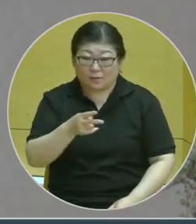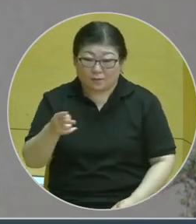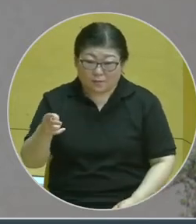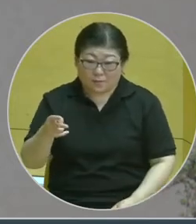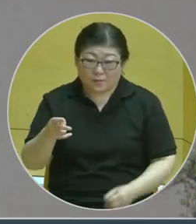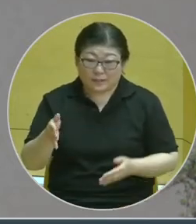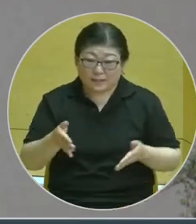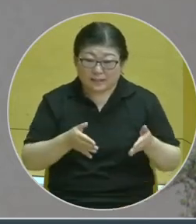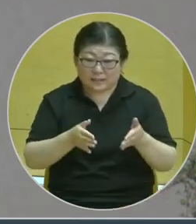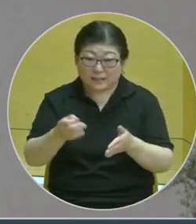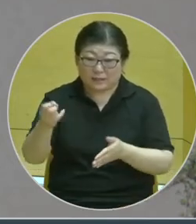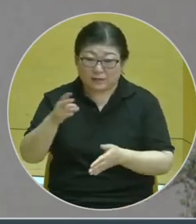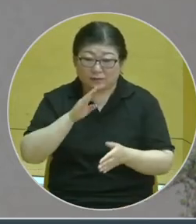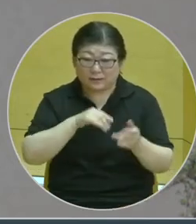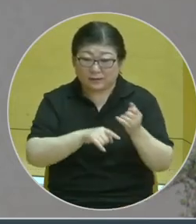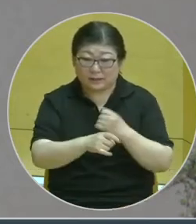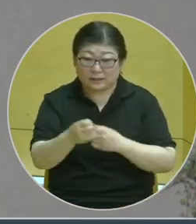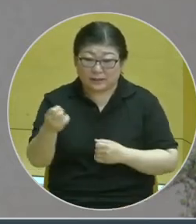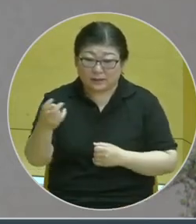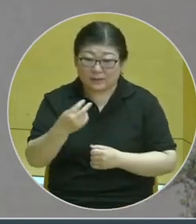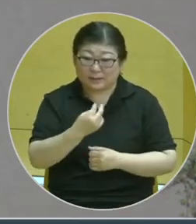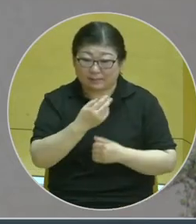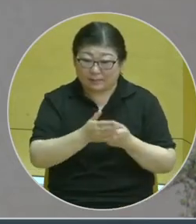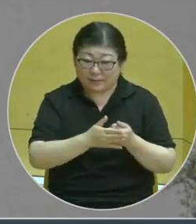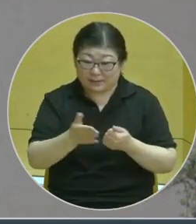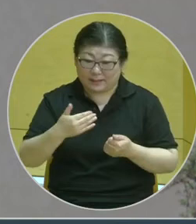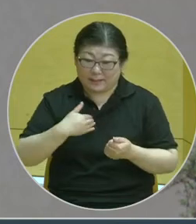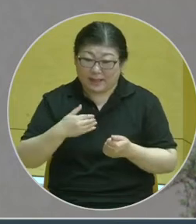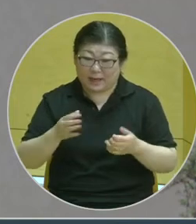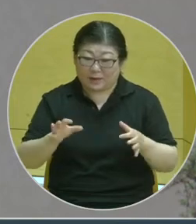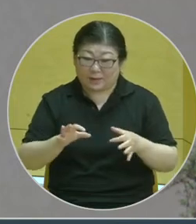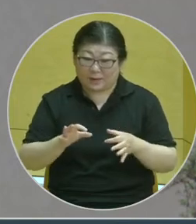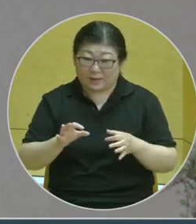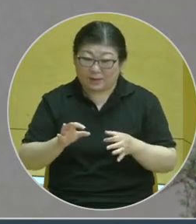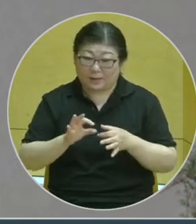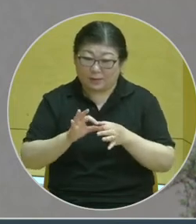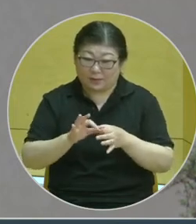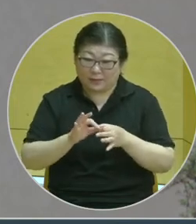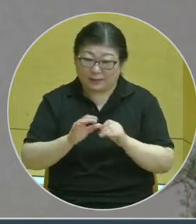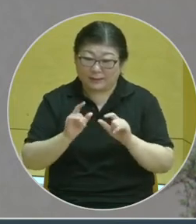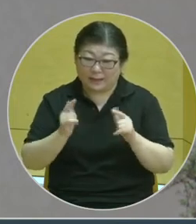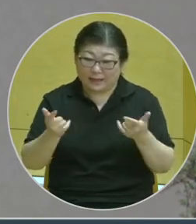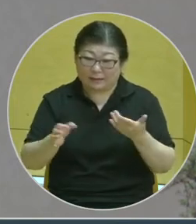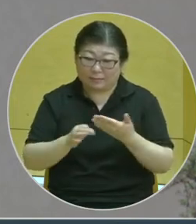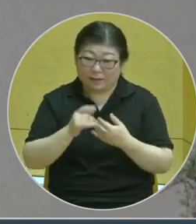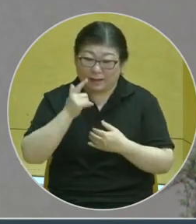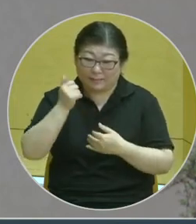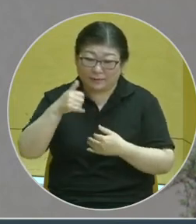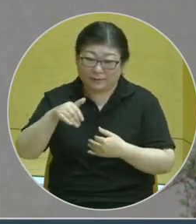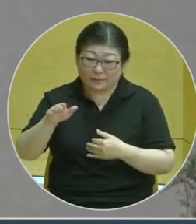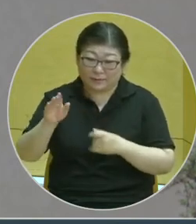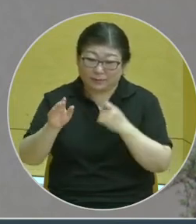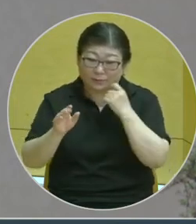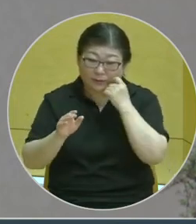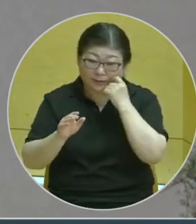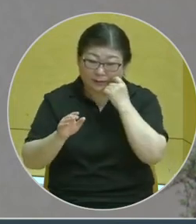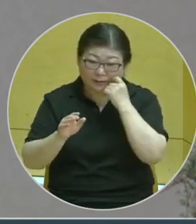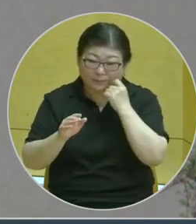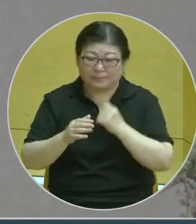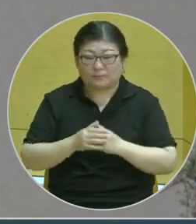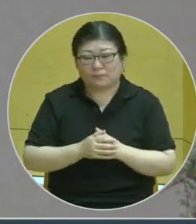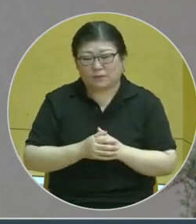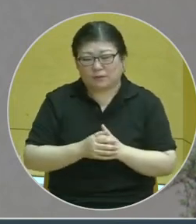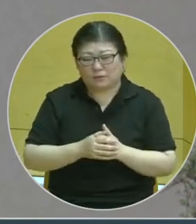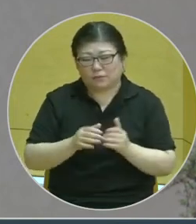진리 5 생명이니 나로 말미암지 않고는 아버지께로 올 자가 없느니라 이 정말 주옥 같은 이게